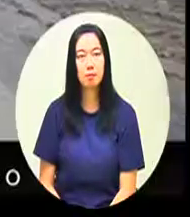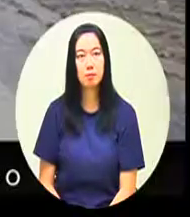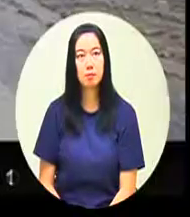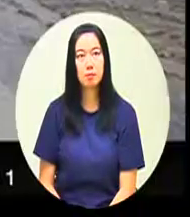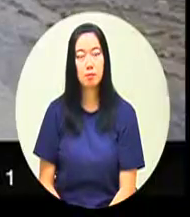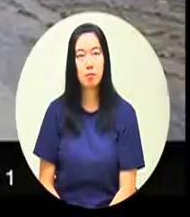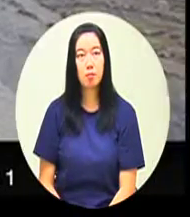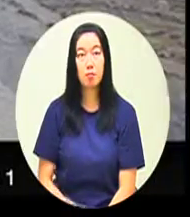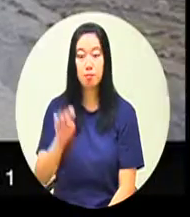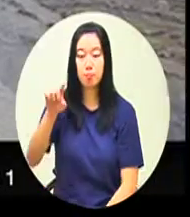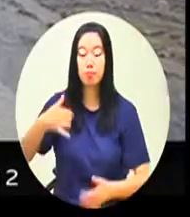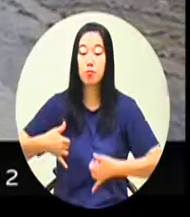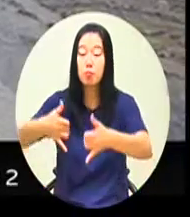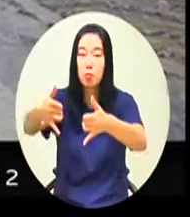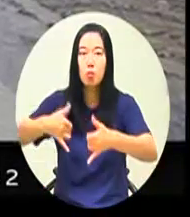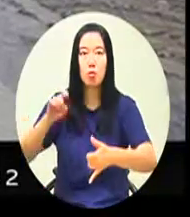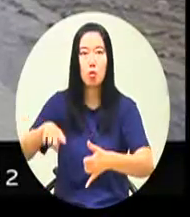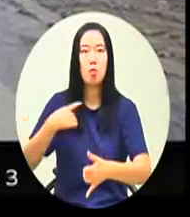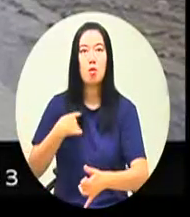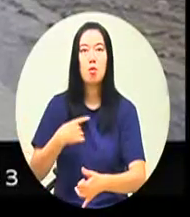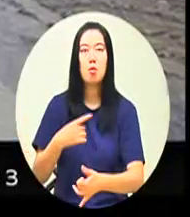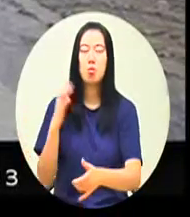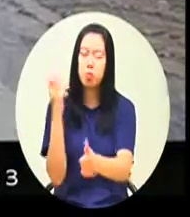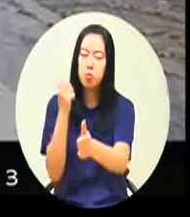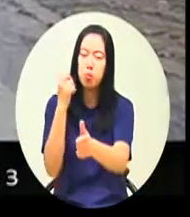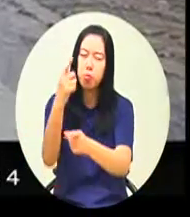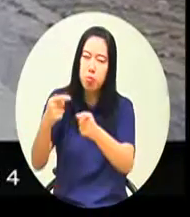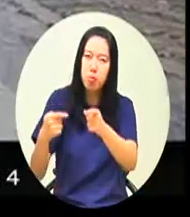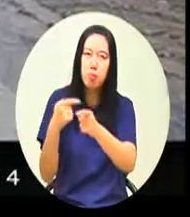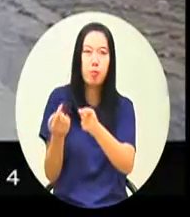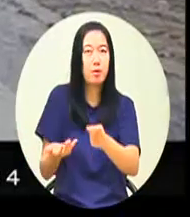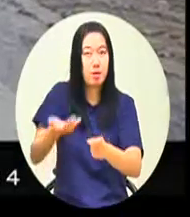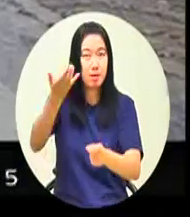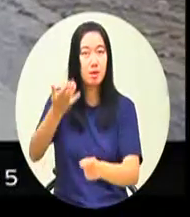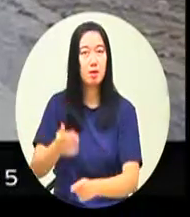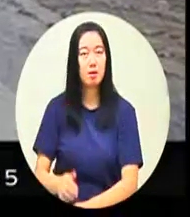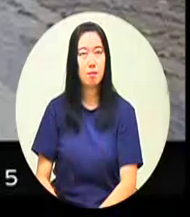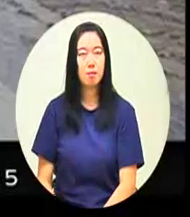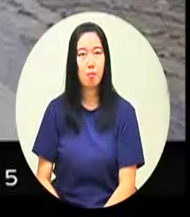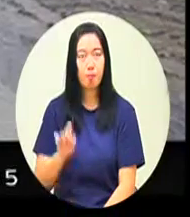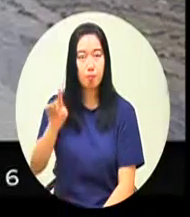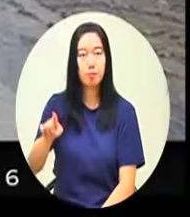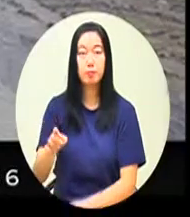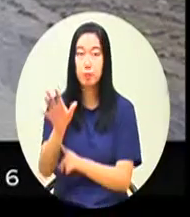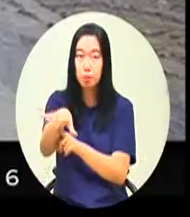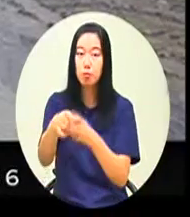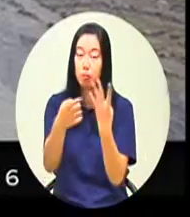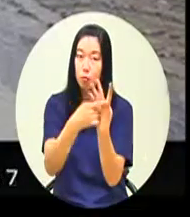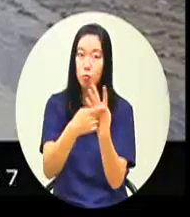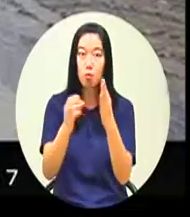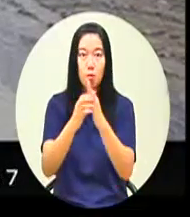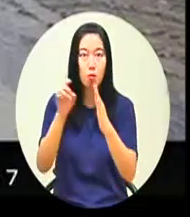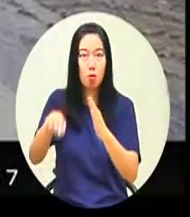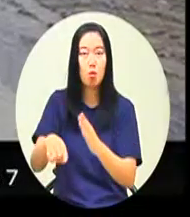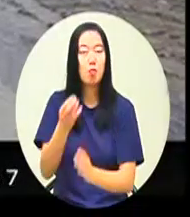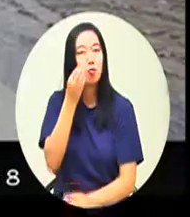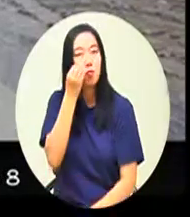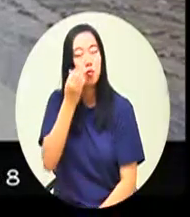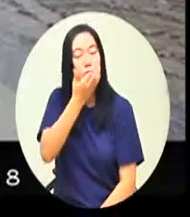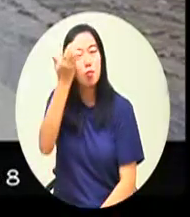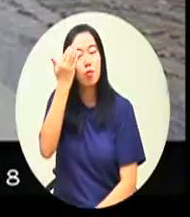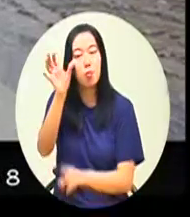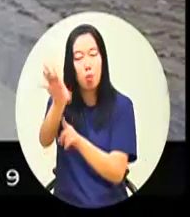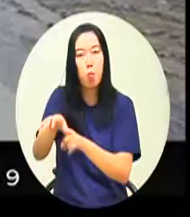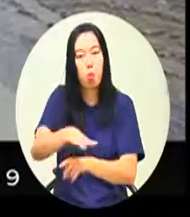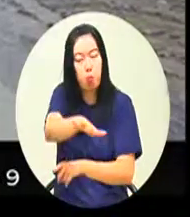这条，我已经讲了一年了。这个是农业局的观光农场的一